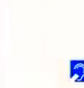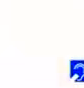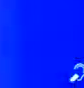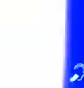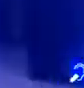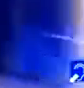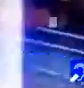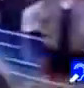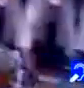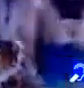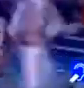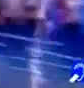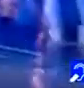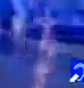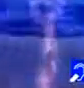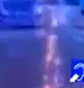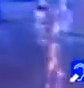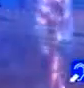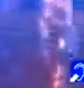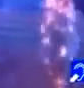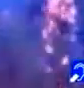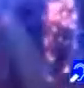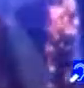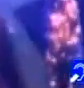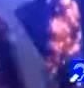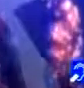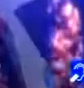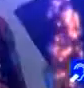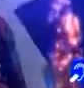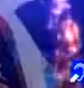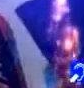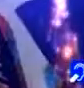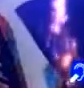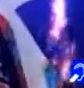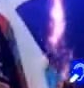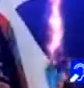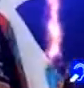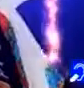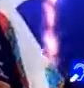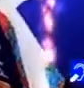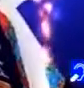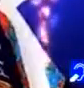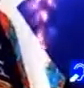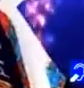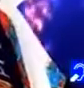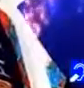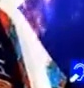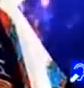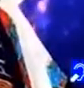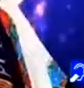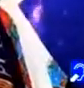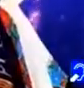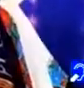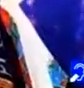aștept. Întâlnirile TVR Moldova cu Sofia Vicoveanca. 1 octombrie, ora 18:30, Teatrul Național Satiricus Ion